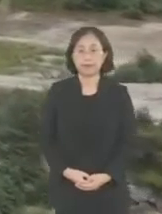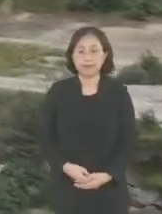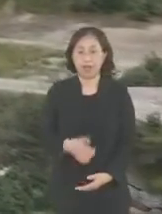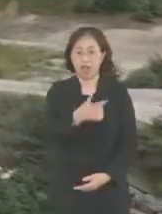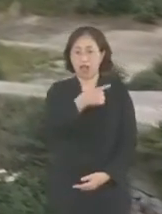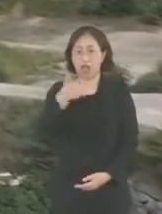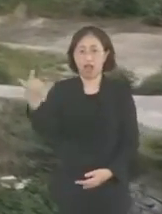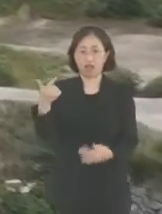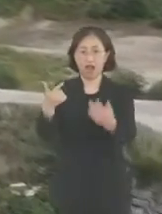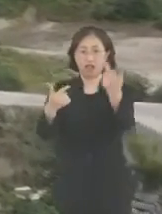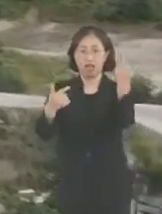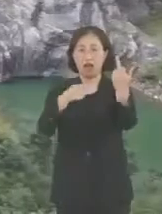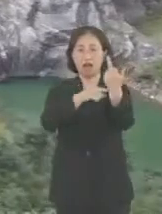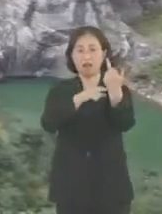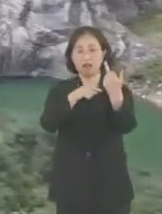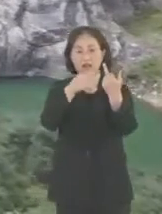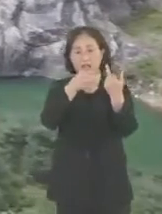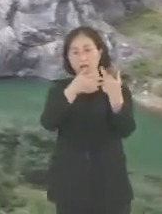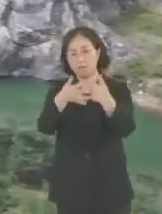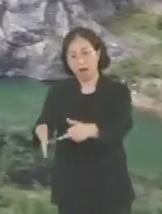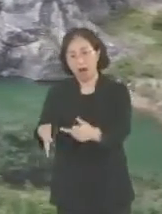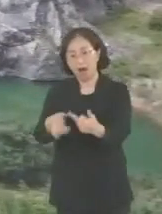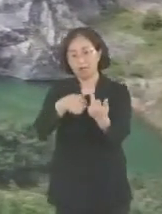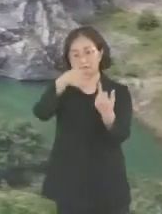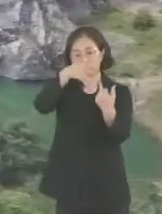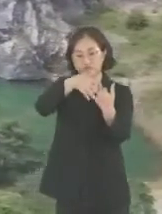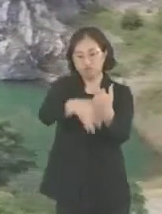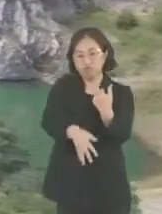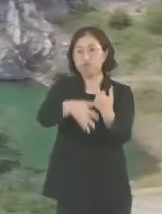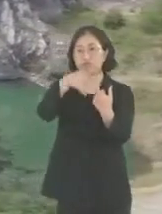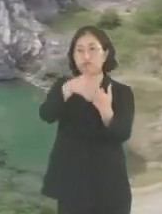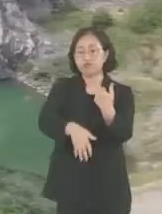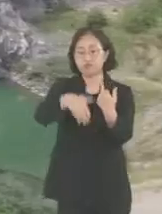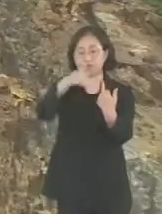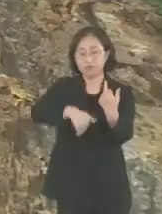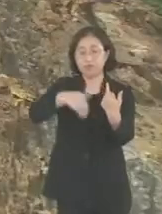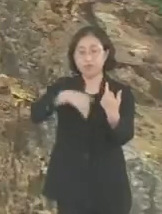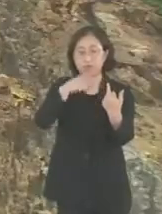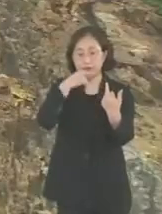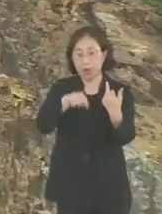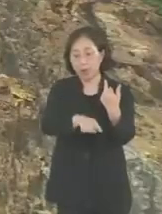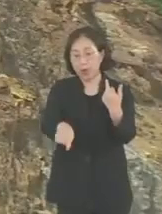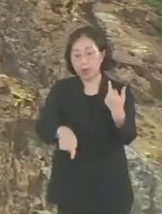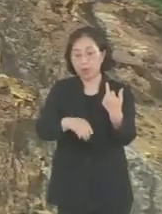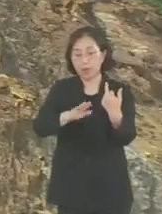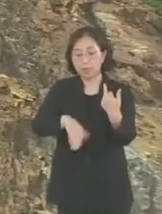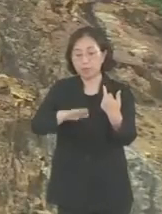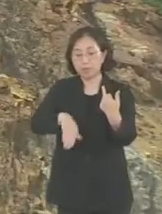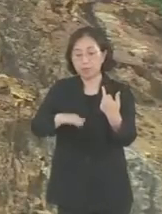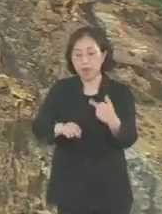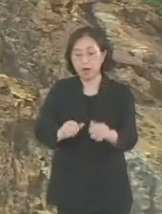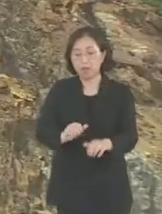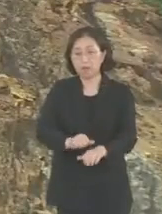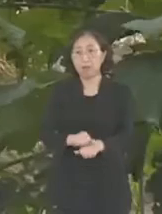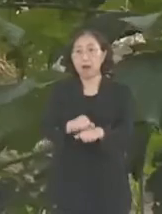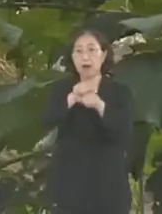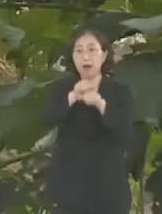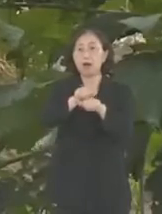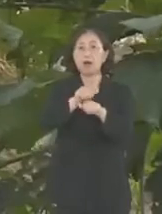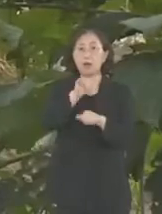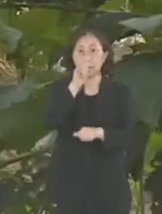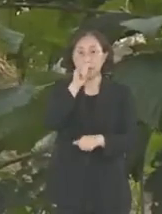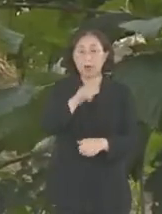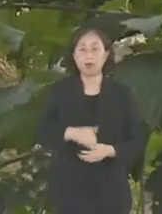거대한 산이 금방이라도 무너져 내릴 듯 수직으로 깎여 있습니다. 절벽 아랫부분엔 붕괴가 상당 부분 진행되면서 돌들이